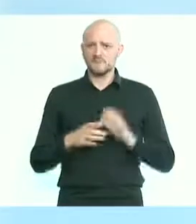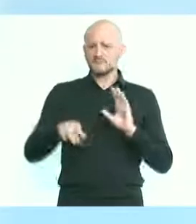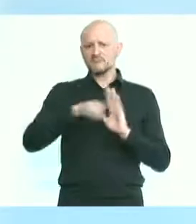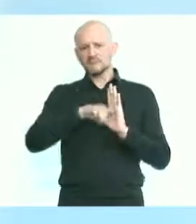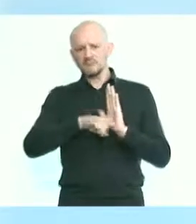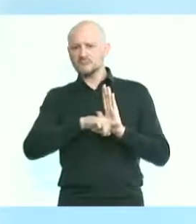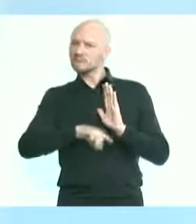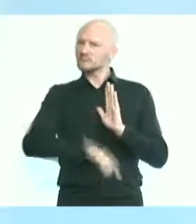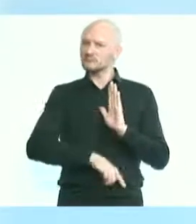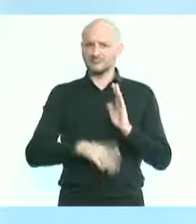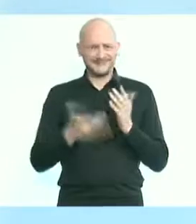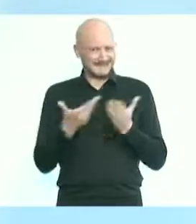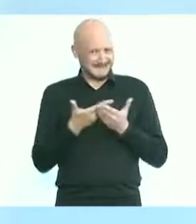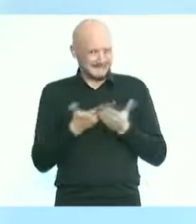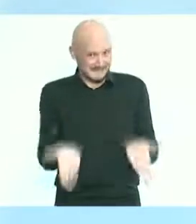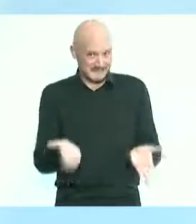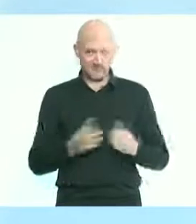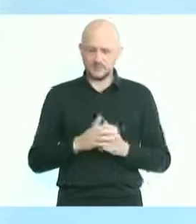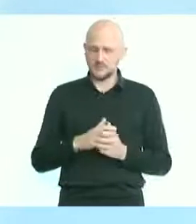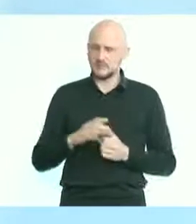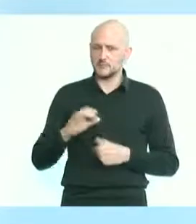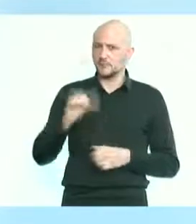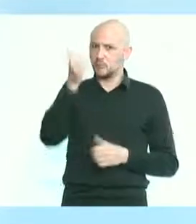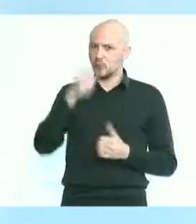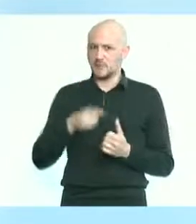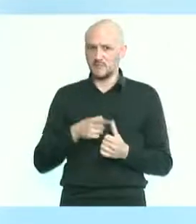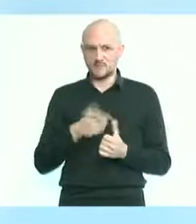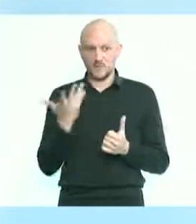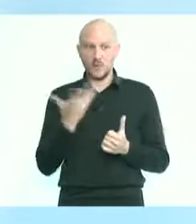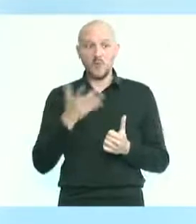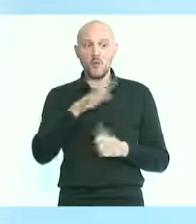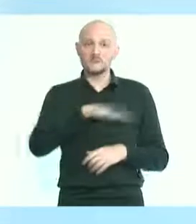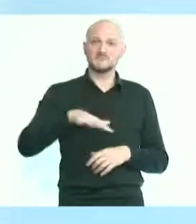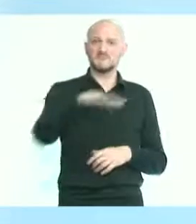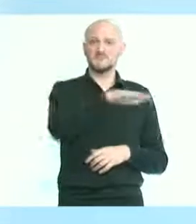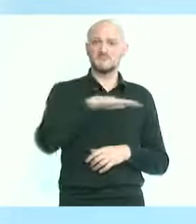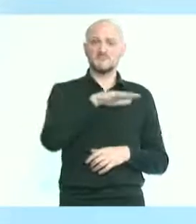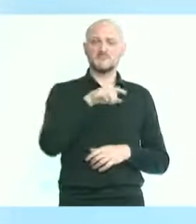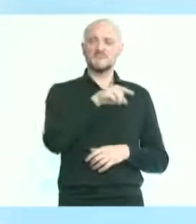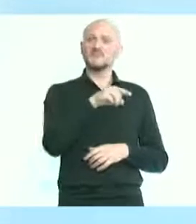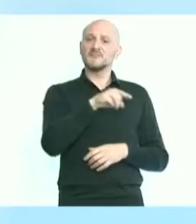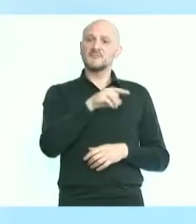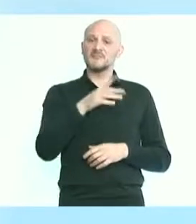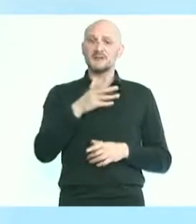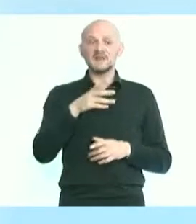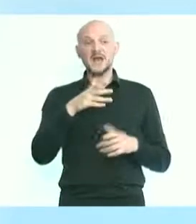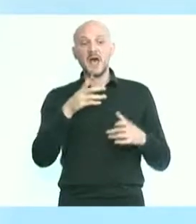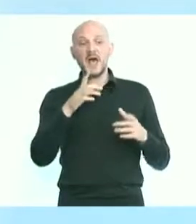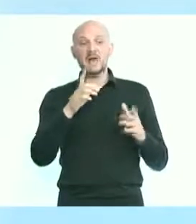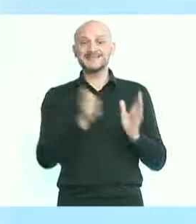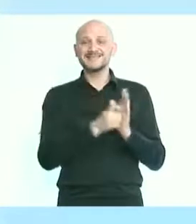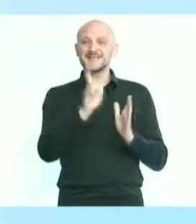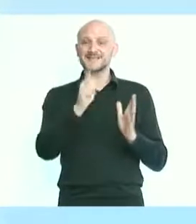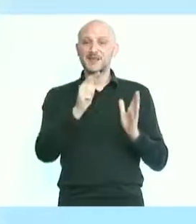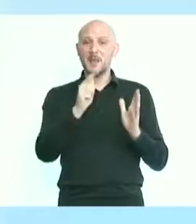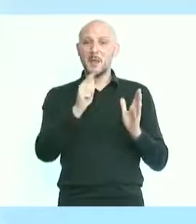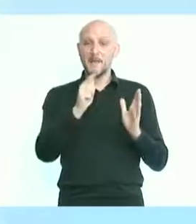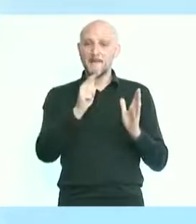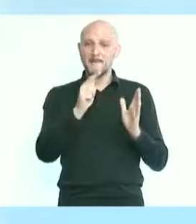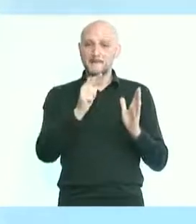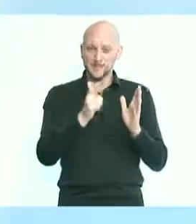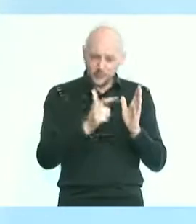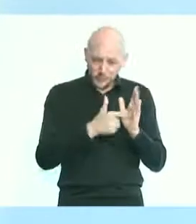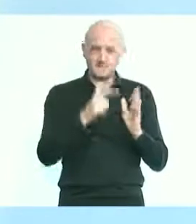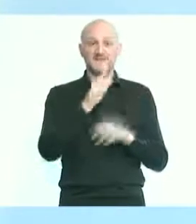peut-être davantage. Il s'agit de déployer 1000 jeunes en service civique avant fin 2022. 1000 jeunes, Madame la